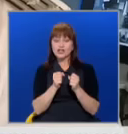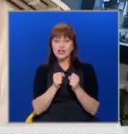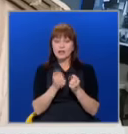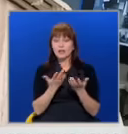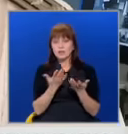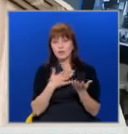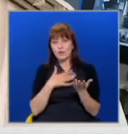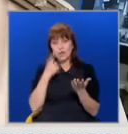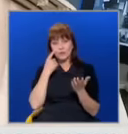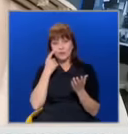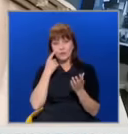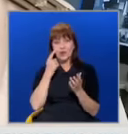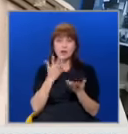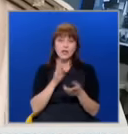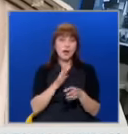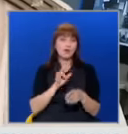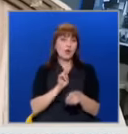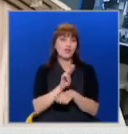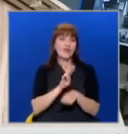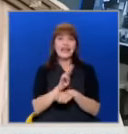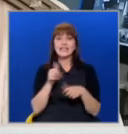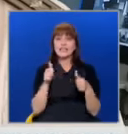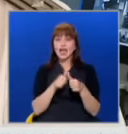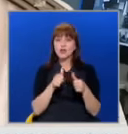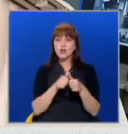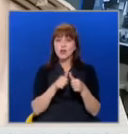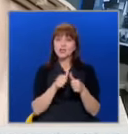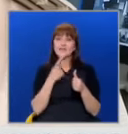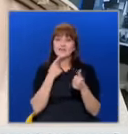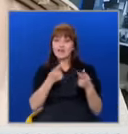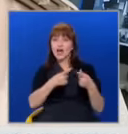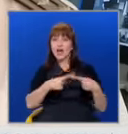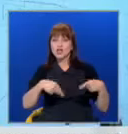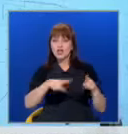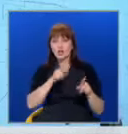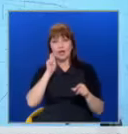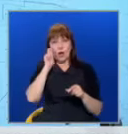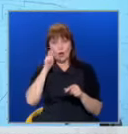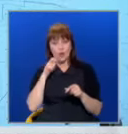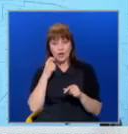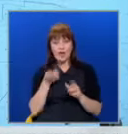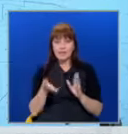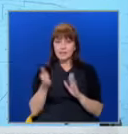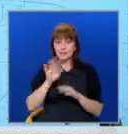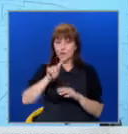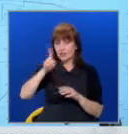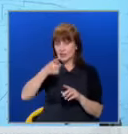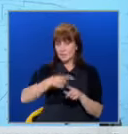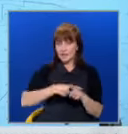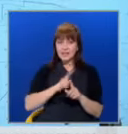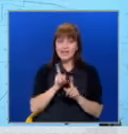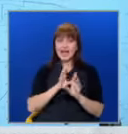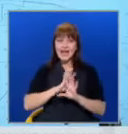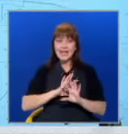по прогноза до 12 юли, в изключителната зона на Украина. След повече от месец не е